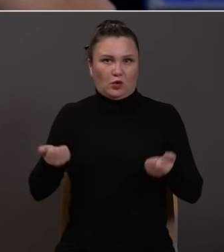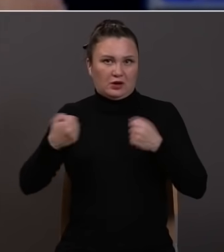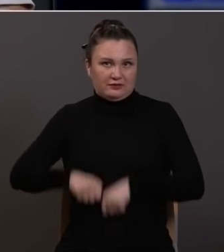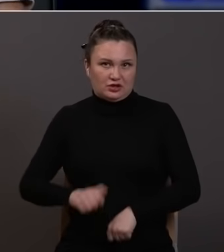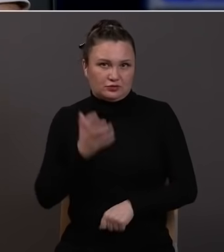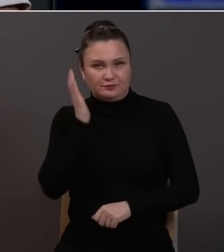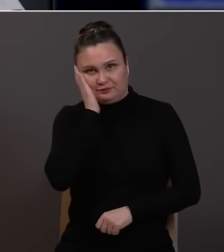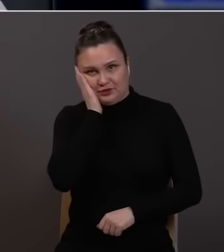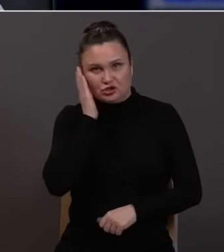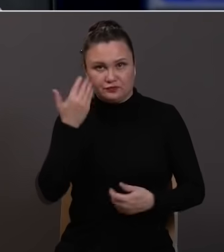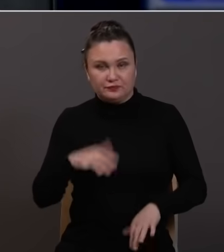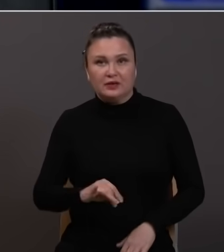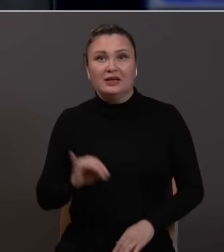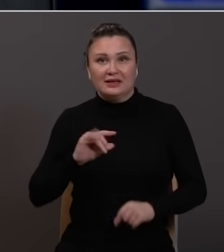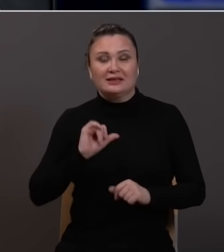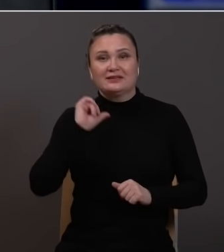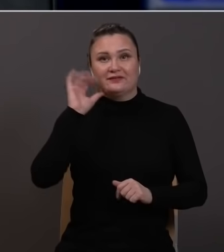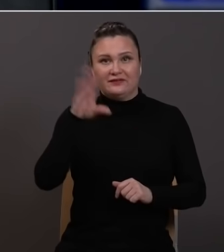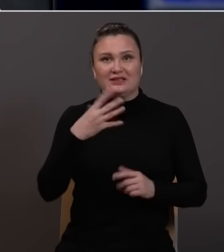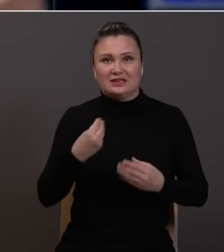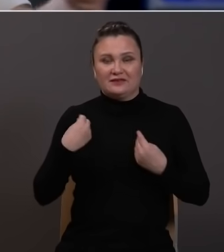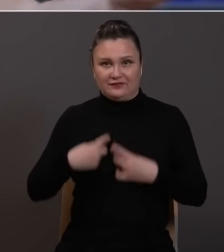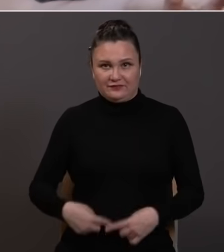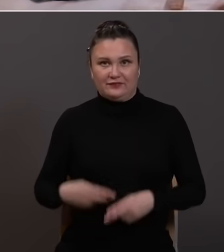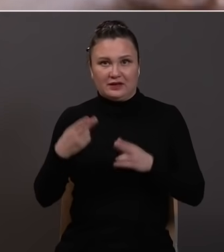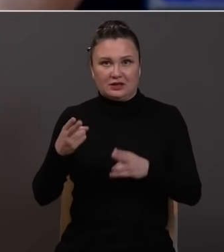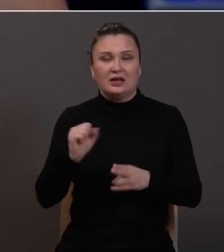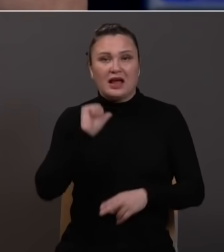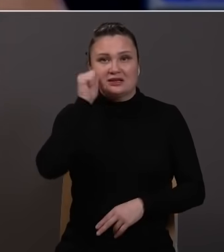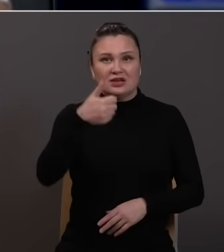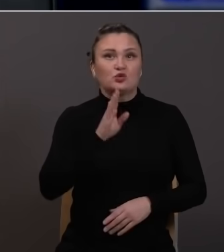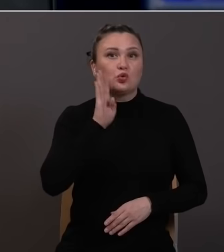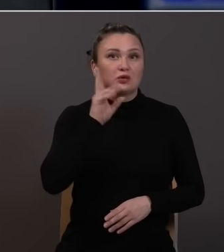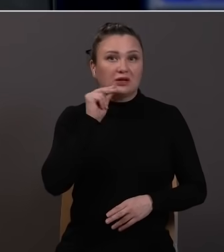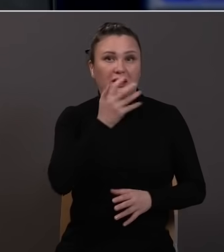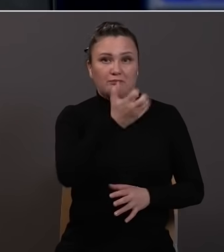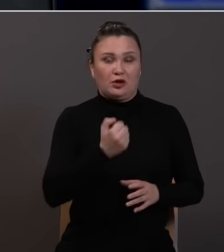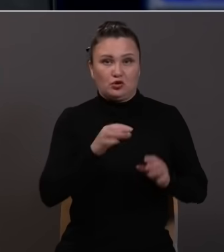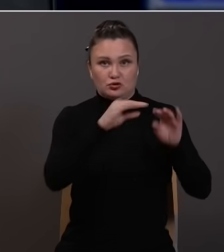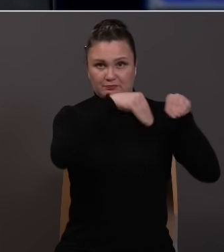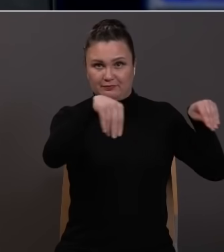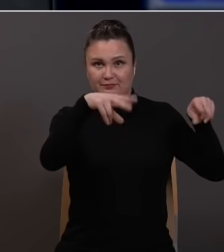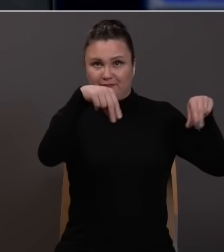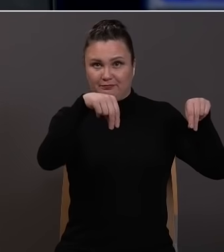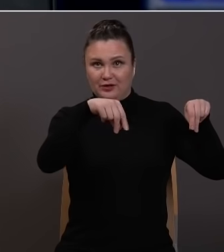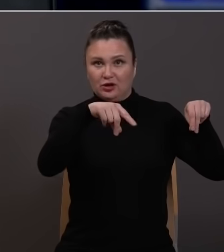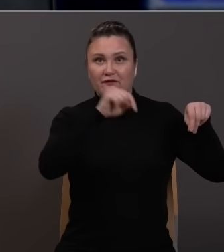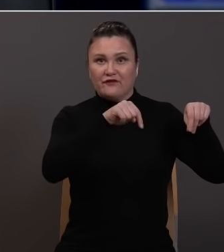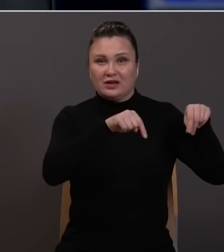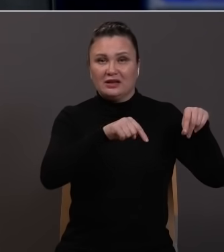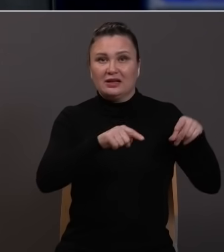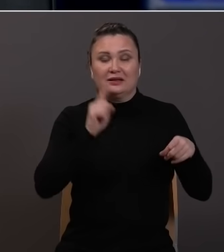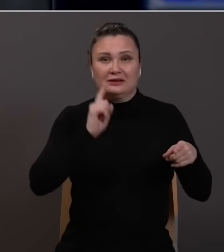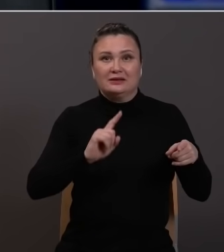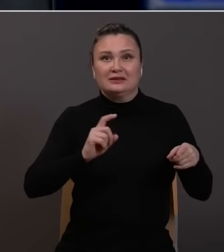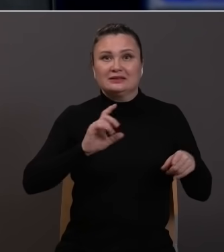термобелья, и в нем спокойно спишь, и весь следующий день едешь в нем. А на следующее утро, когда ты берешь белье, вот эта та самая